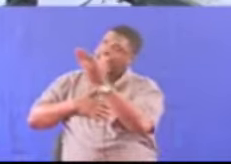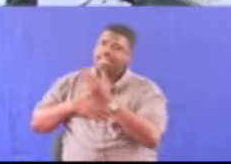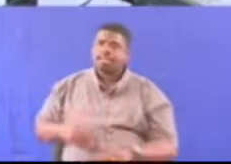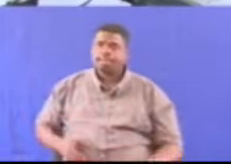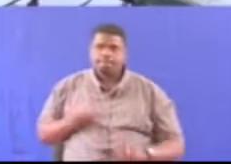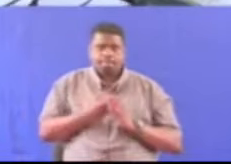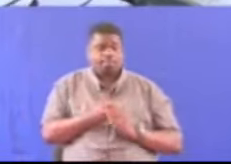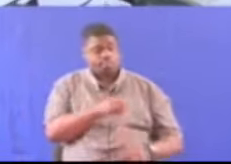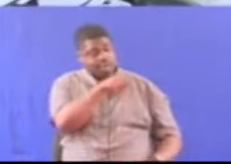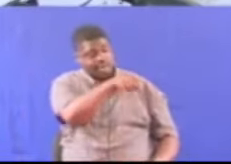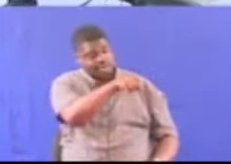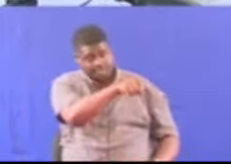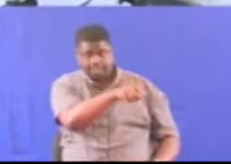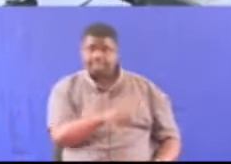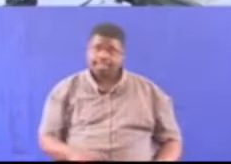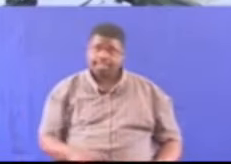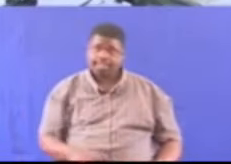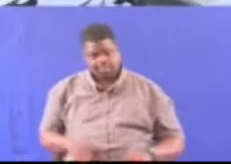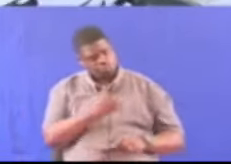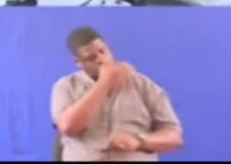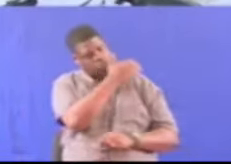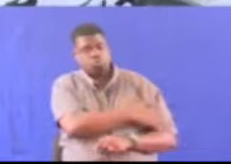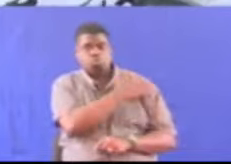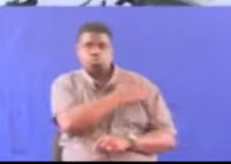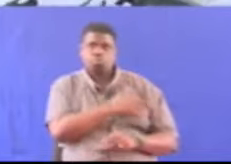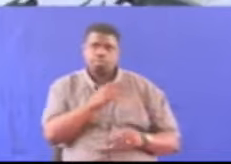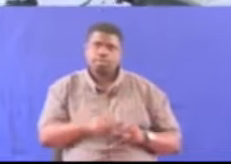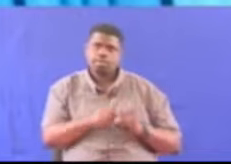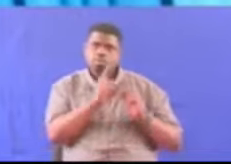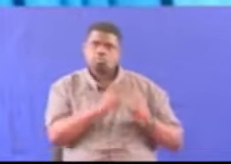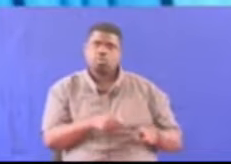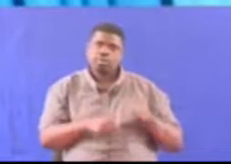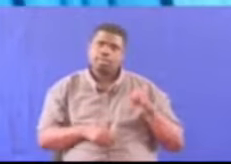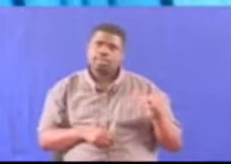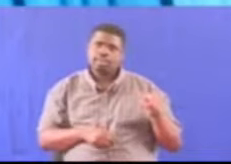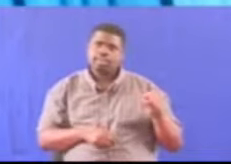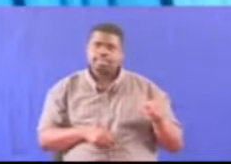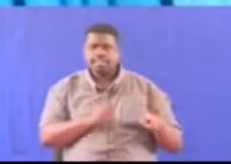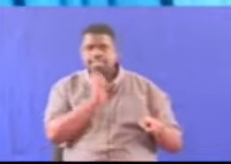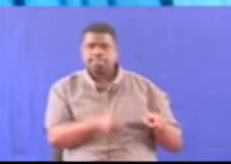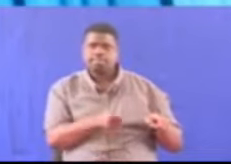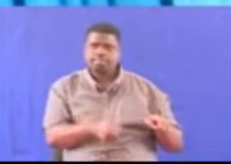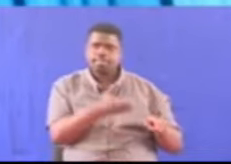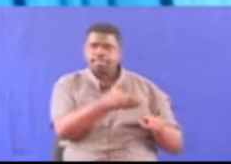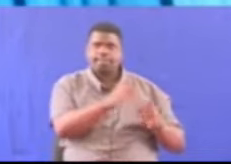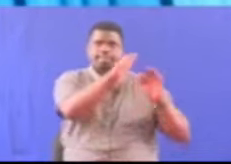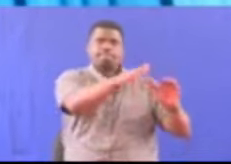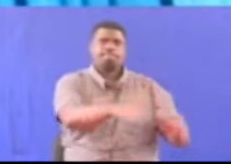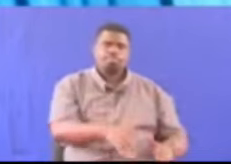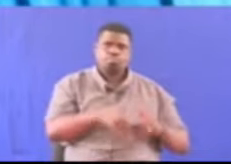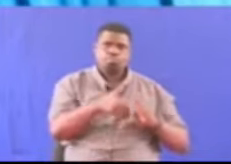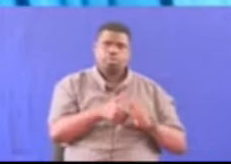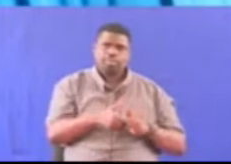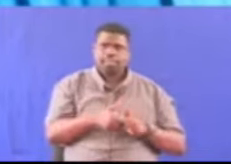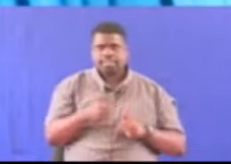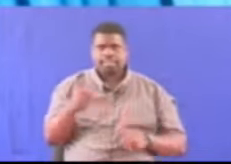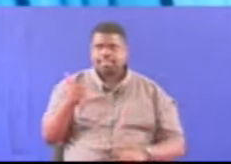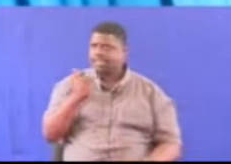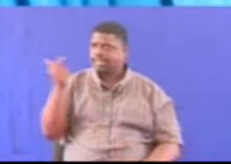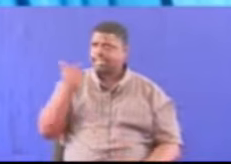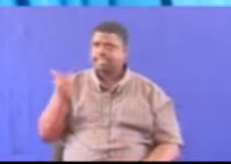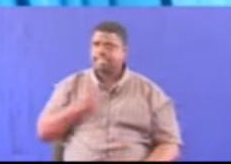naye katika huduma ya kuwa spika wa bunge letu la Jamhuri ya Muungano wa